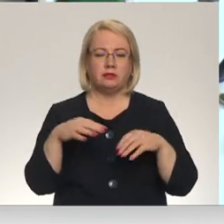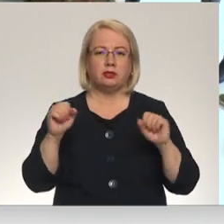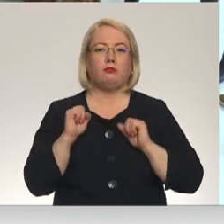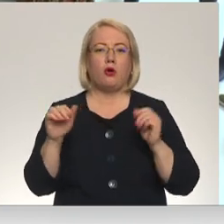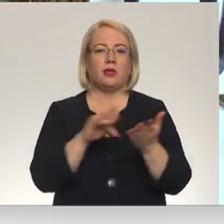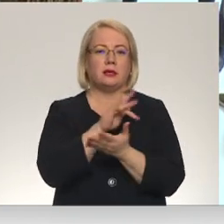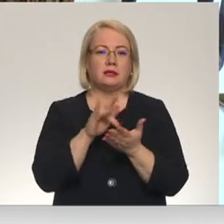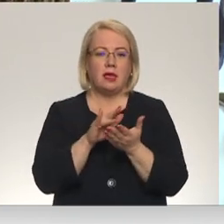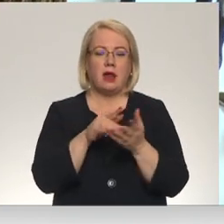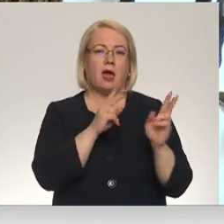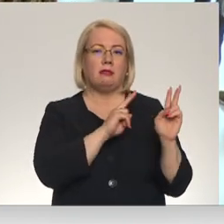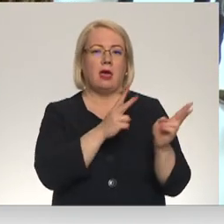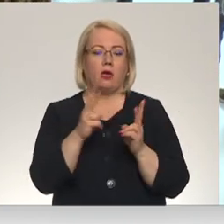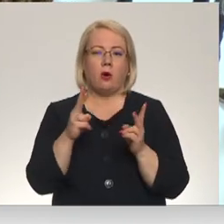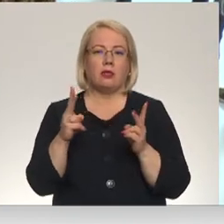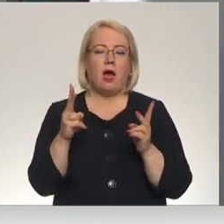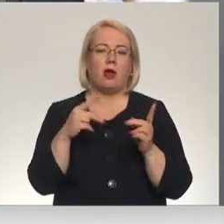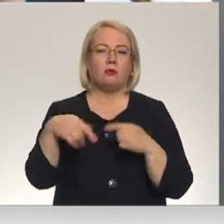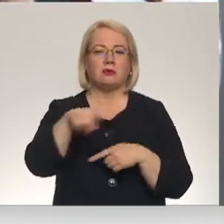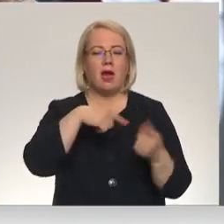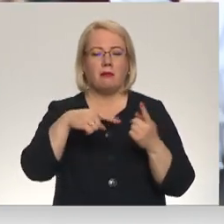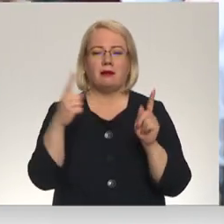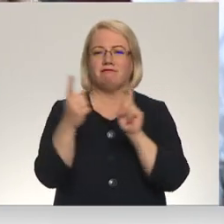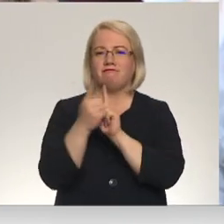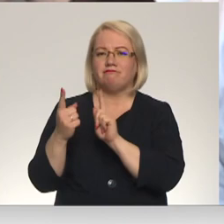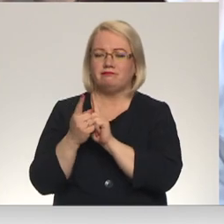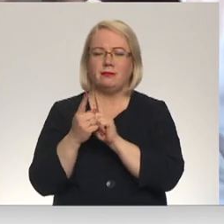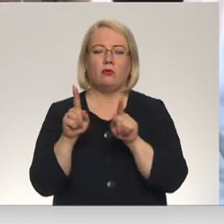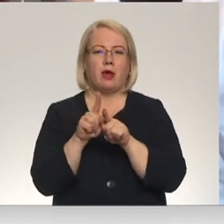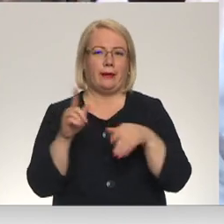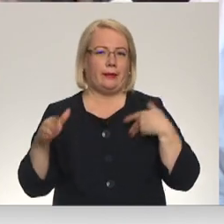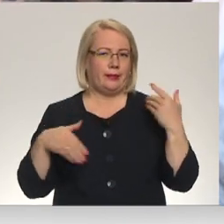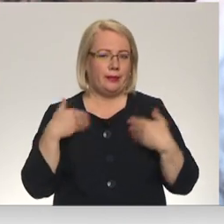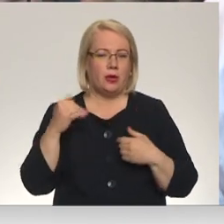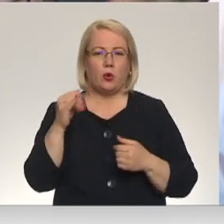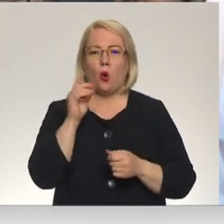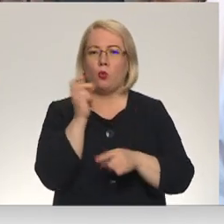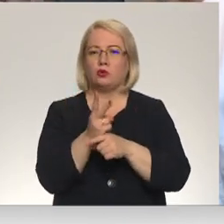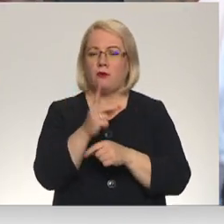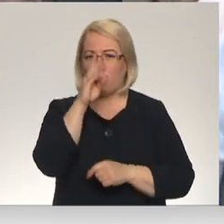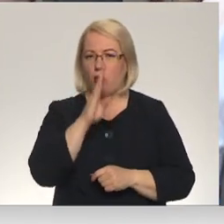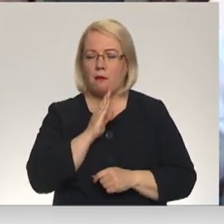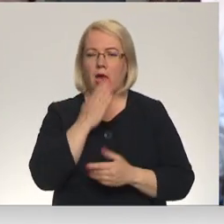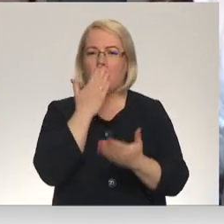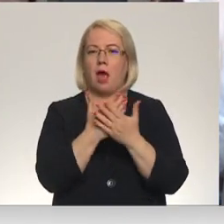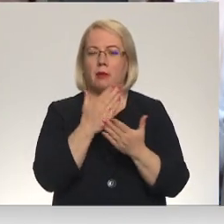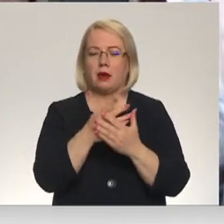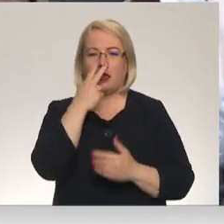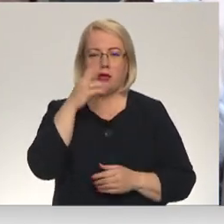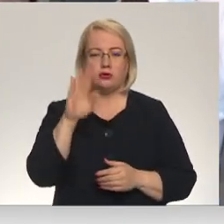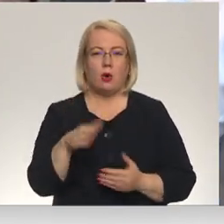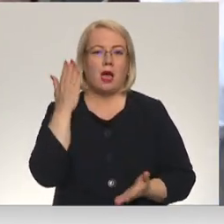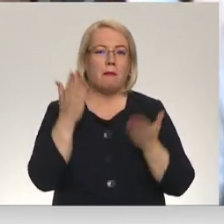centrā. Dejotāju starpā valda gan satikšanās, prieks, gan bažas, jo uzdevums ir nopietns. Jāpierāda, ka neraugoties uz to, ka